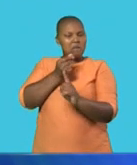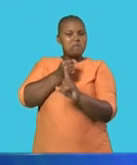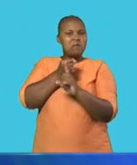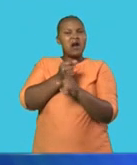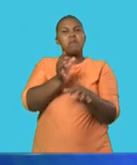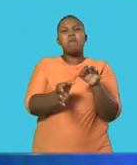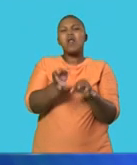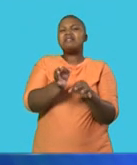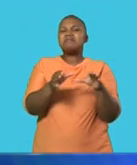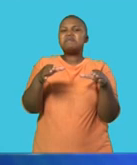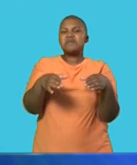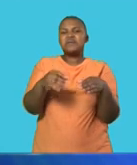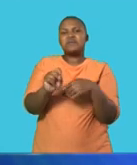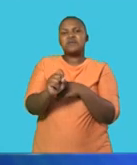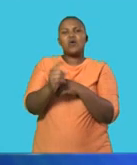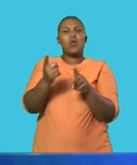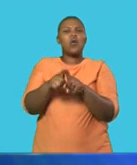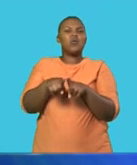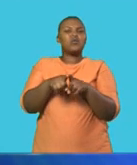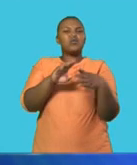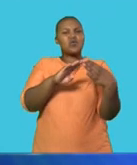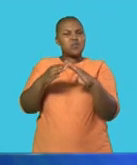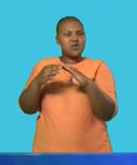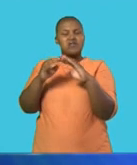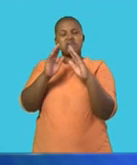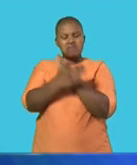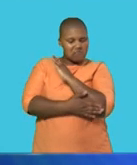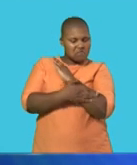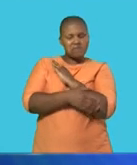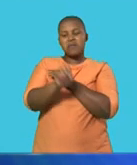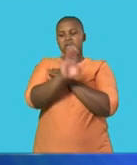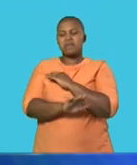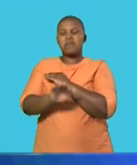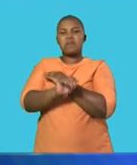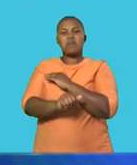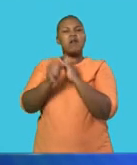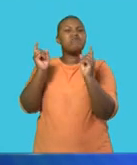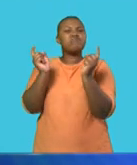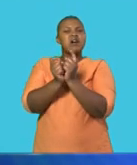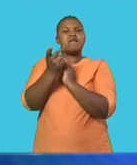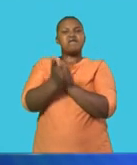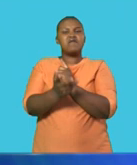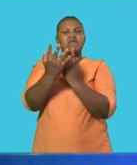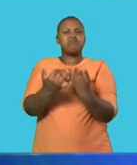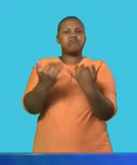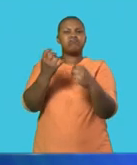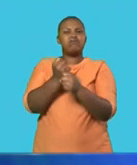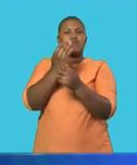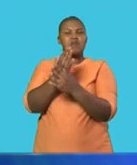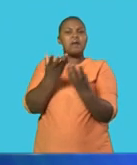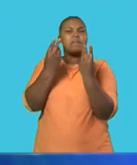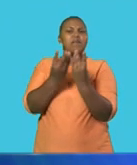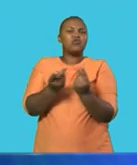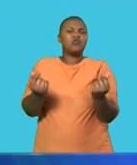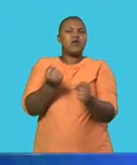sepolotiki, mekgatlo ya dipalangwang tsa setjhaba mmoho le mekgatlo e meng, ho beng le kopano ya setjhaba molemong wa ho fumana tharabollo qakeng ya